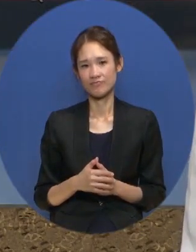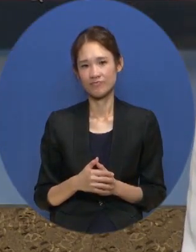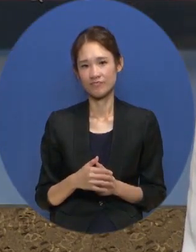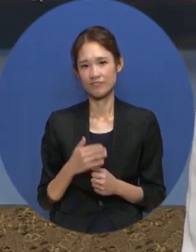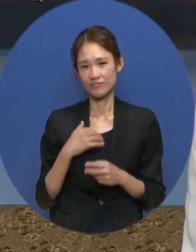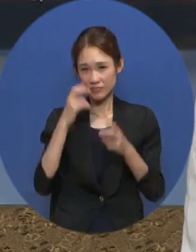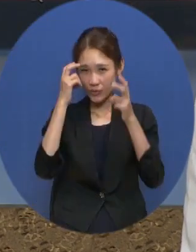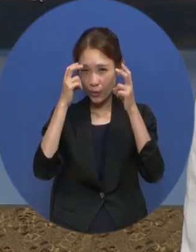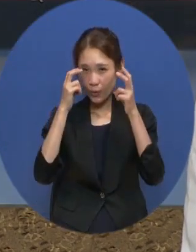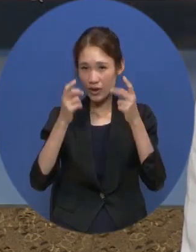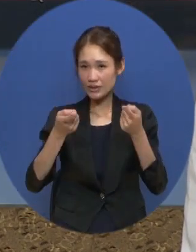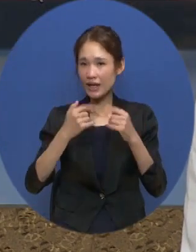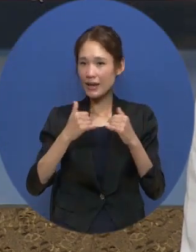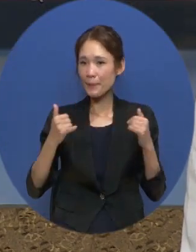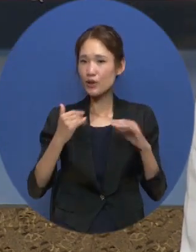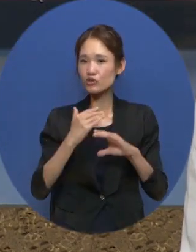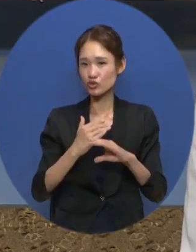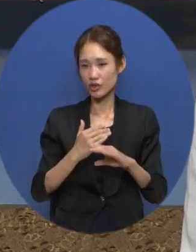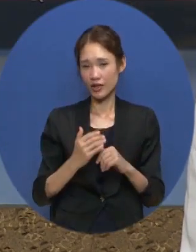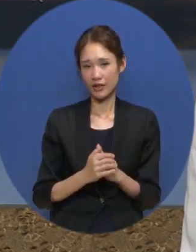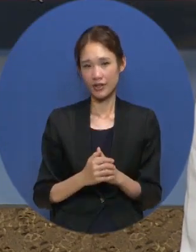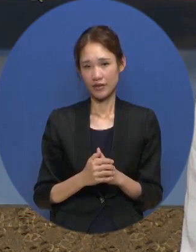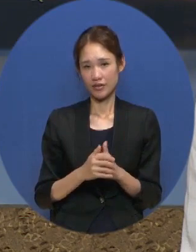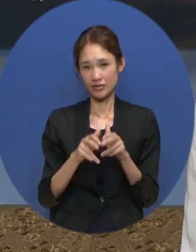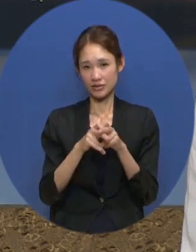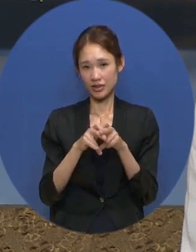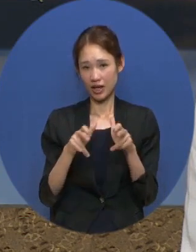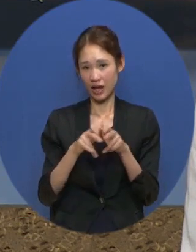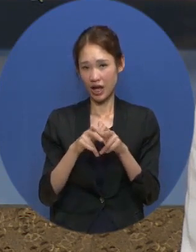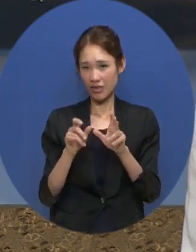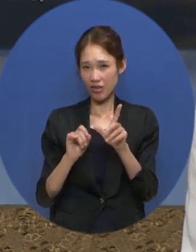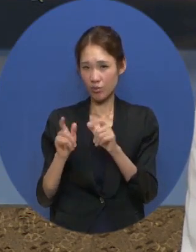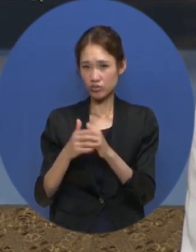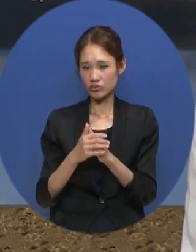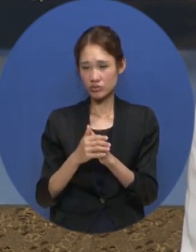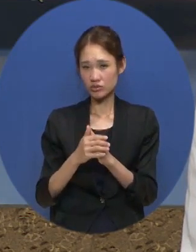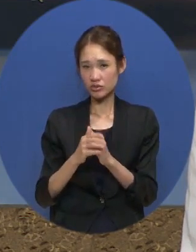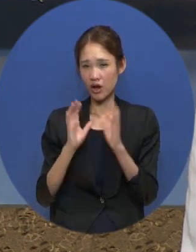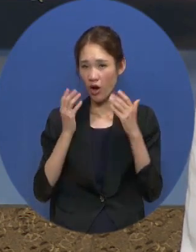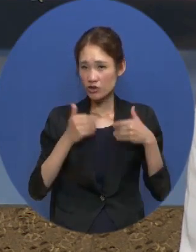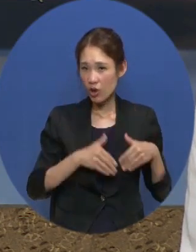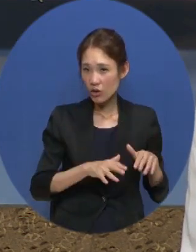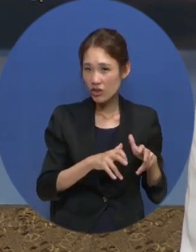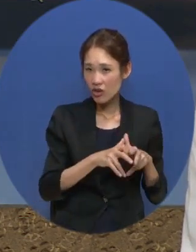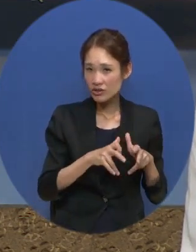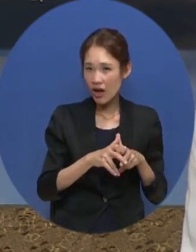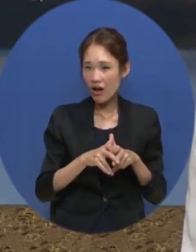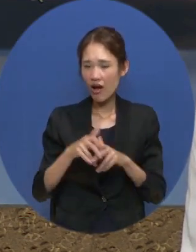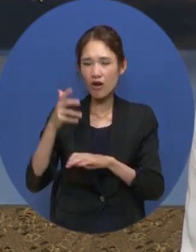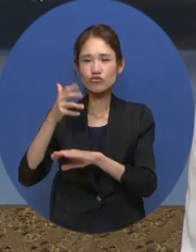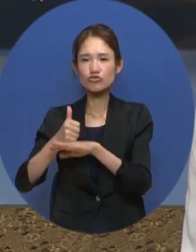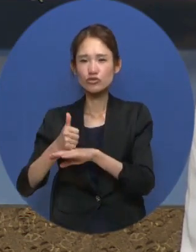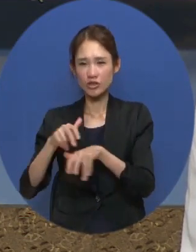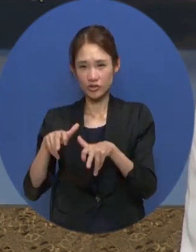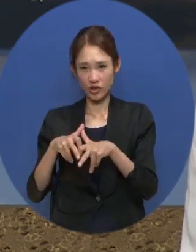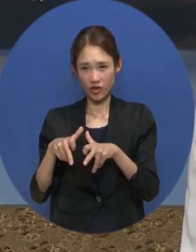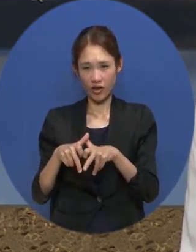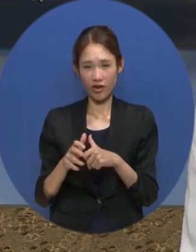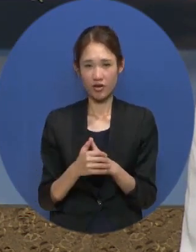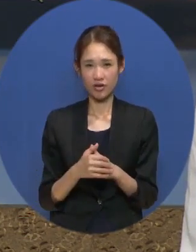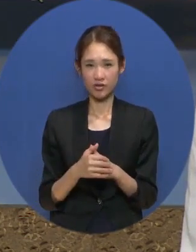저희 회사에 들어오신 분 중에 이제 장애는 우리가 흔히 선천적 장애가 있고 후천적 장애가 있잖아요. 근데 예.